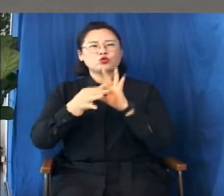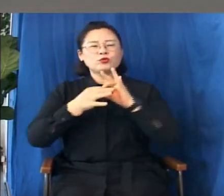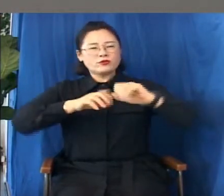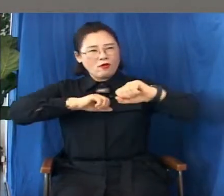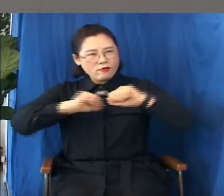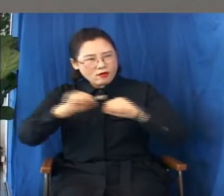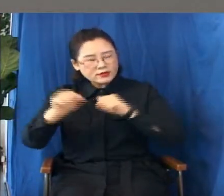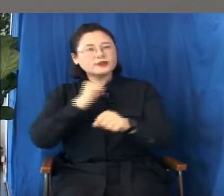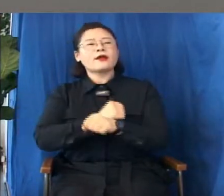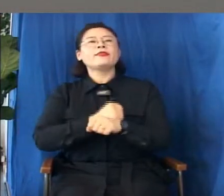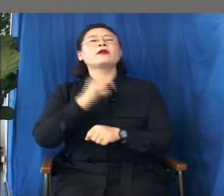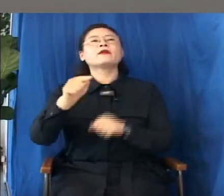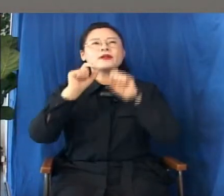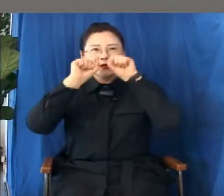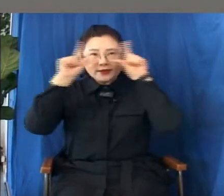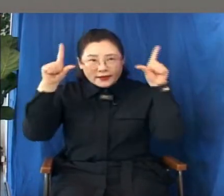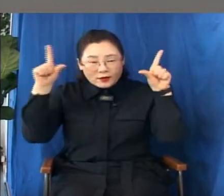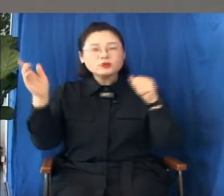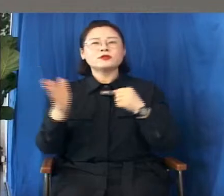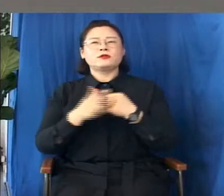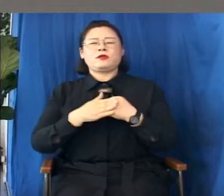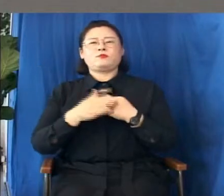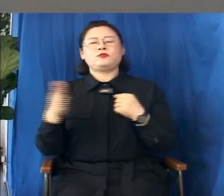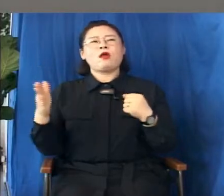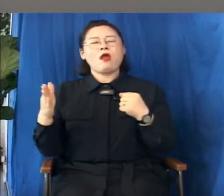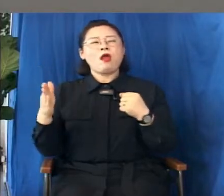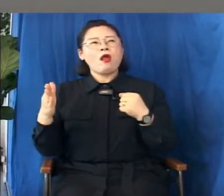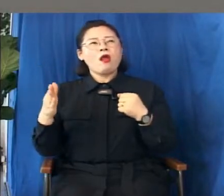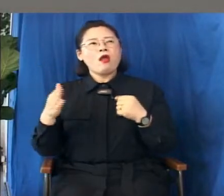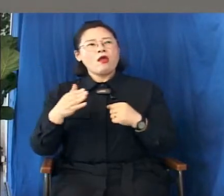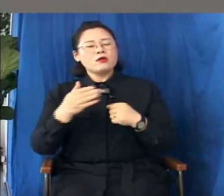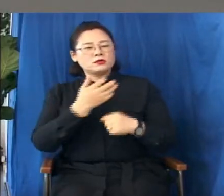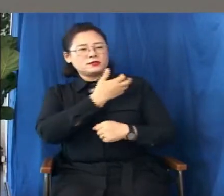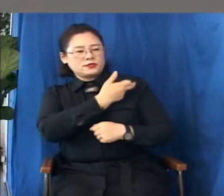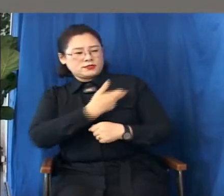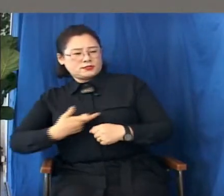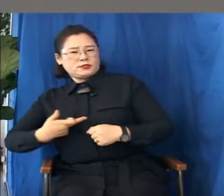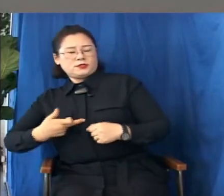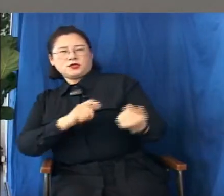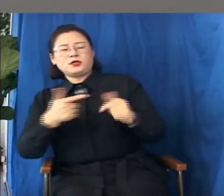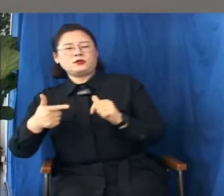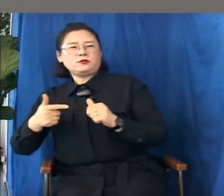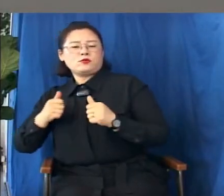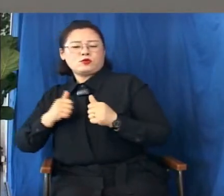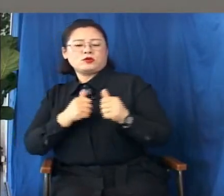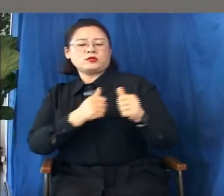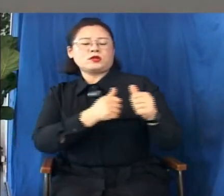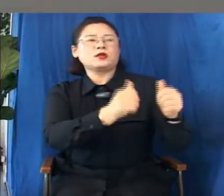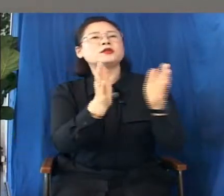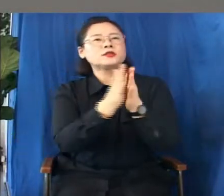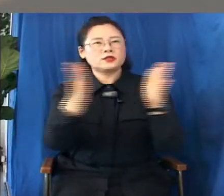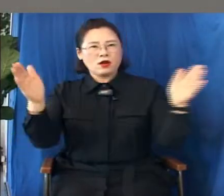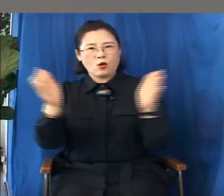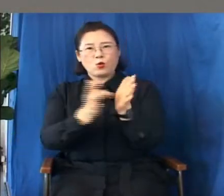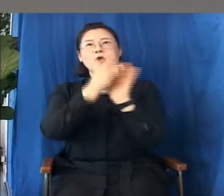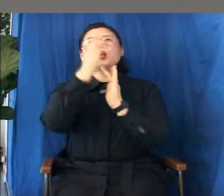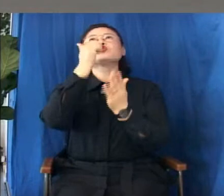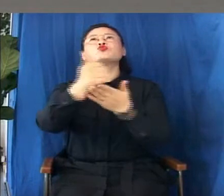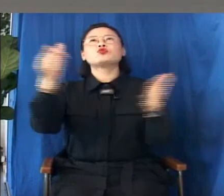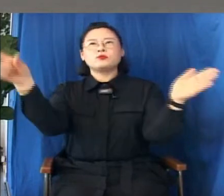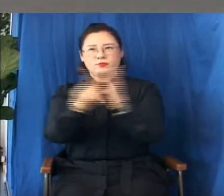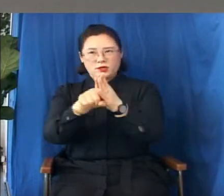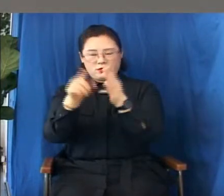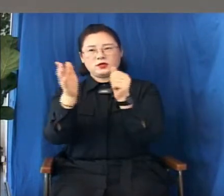것을 백성들이 깨달으니까 그들을 추종하기 시작하고 예수님을 믿기 시작하고 예수님을 믿는 사람들은 또 성령이